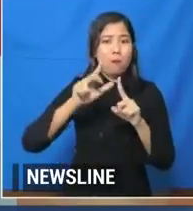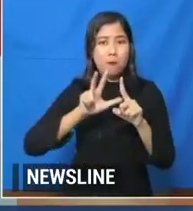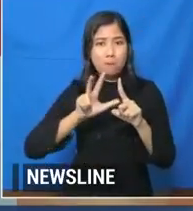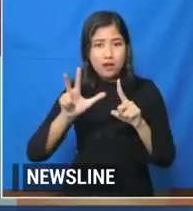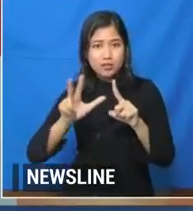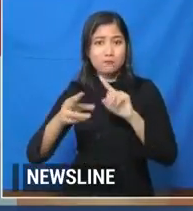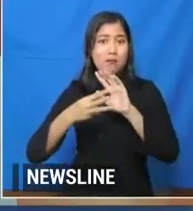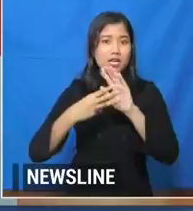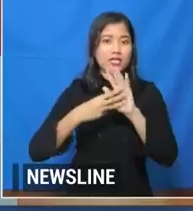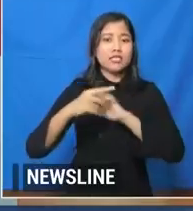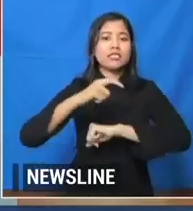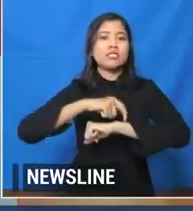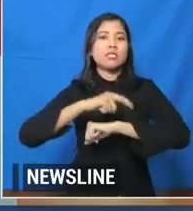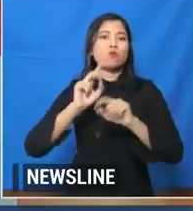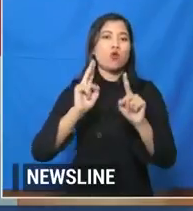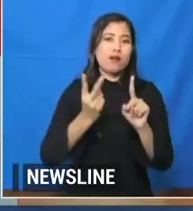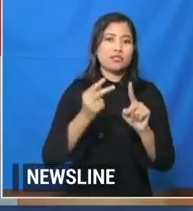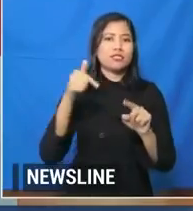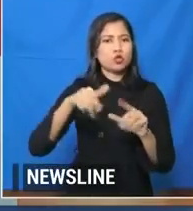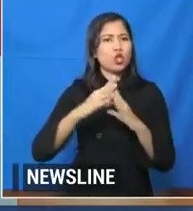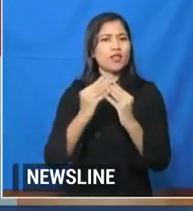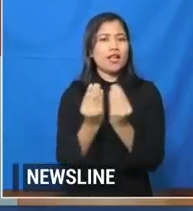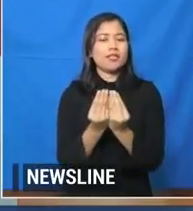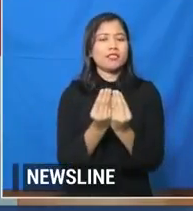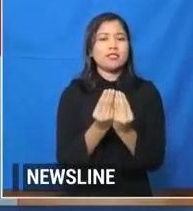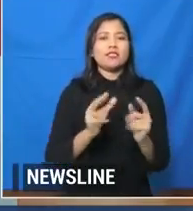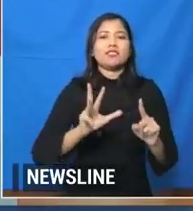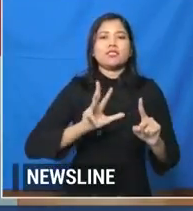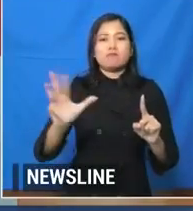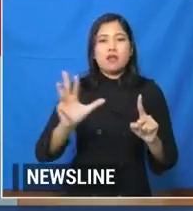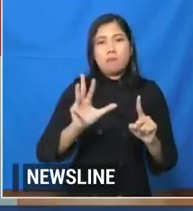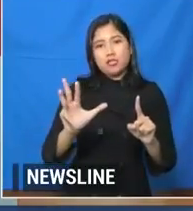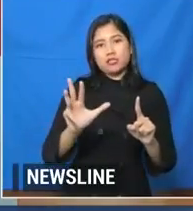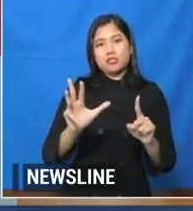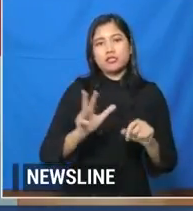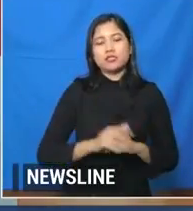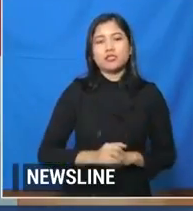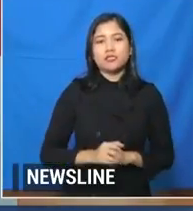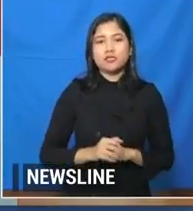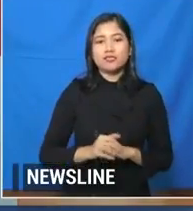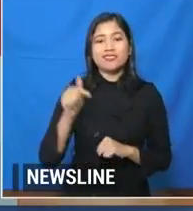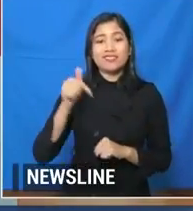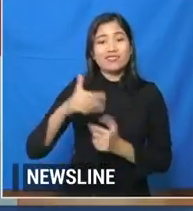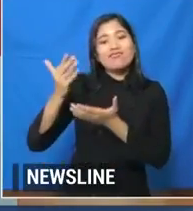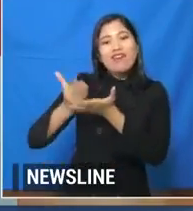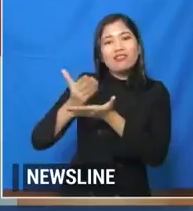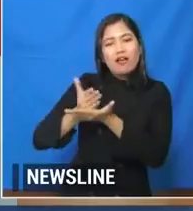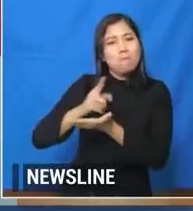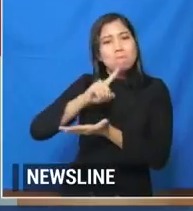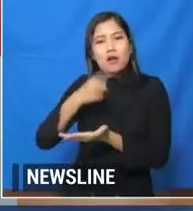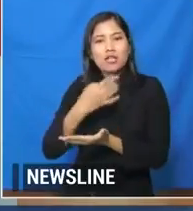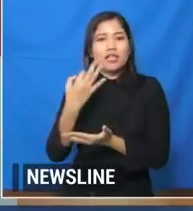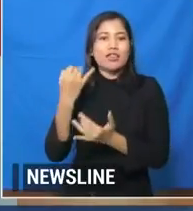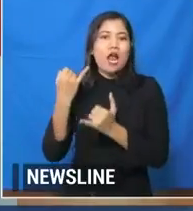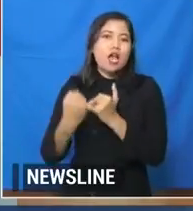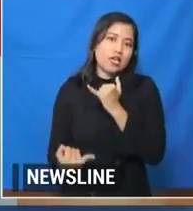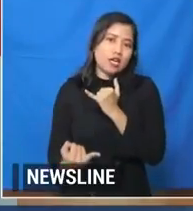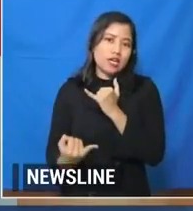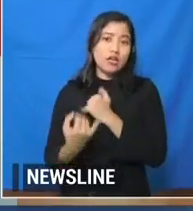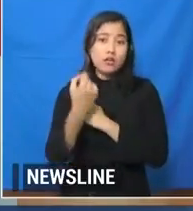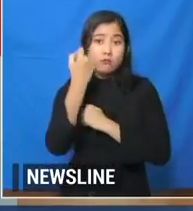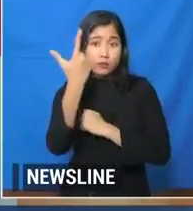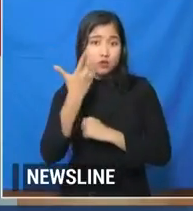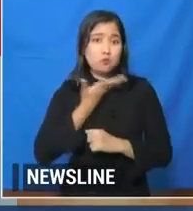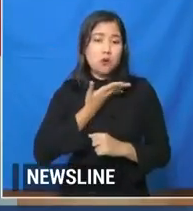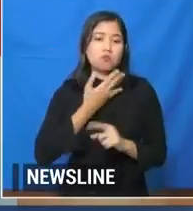jadi 12 adalah 19 ini data terakhir yang kita miliki dan besok akan kita upgrade